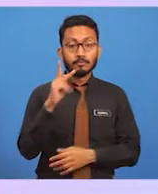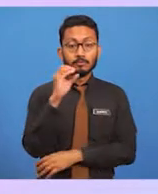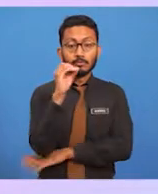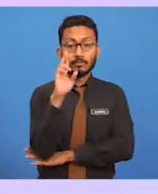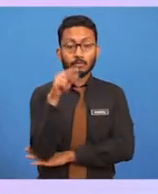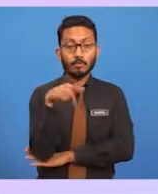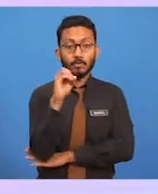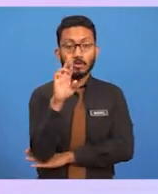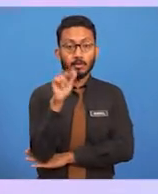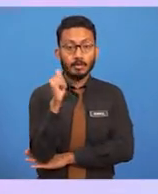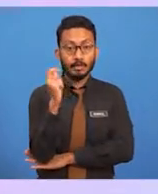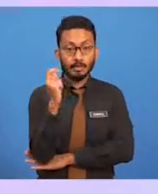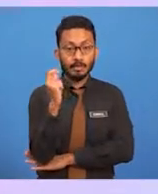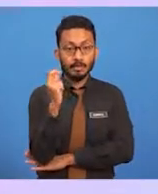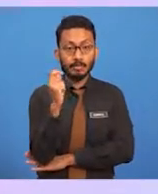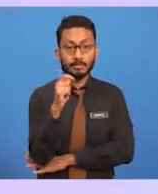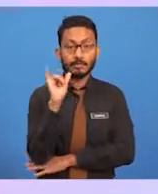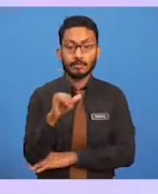iaitu sampul surat.